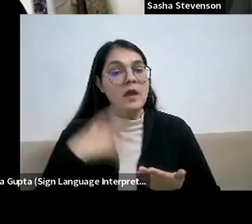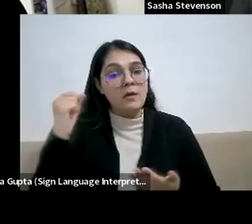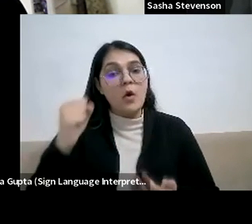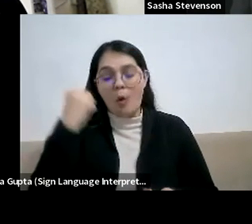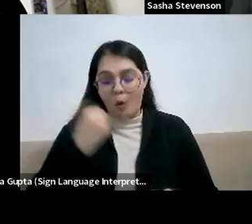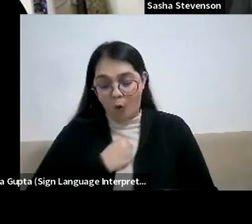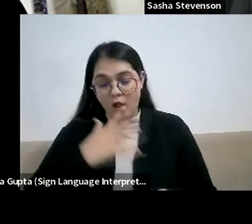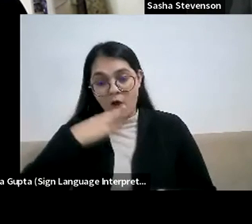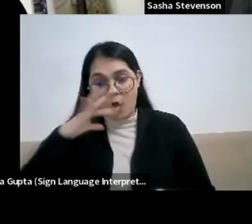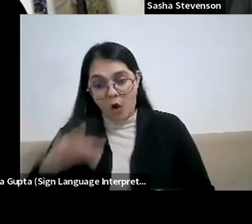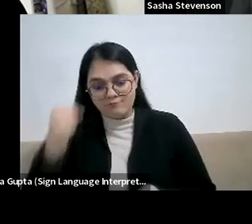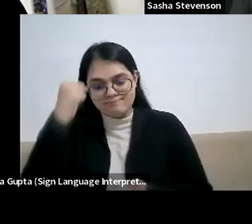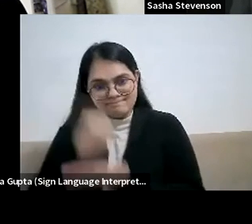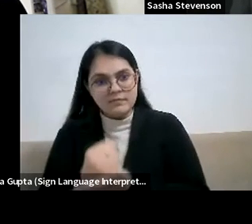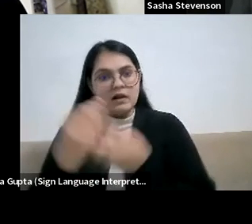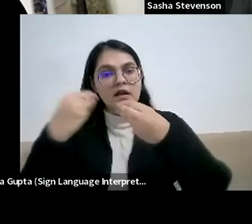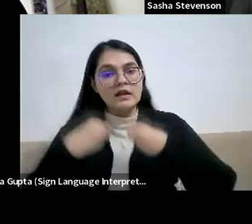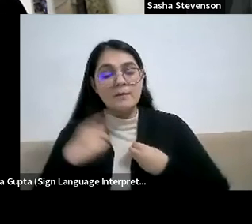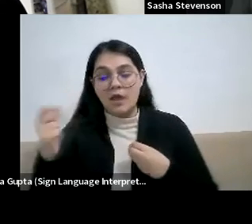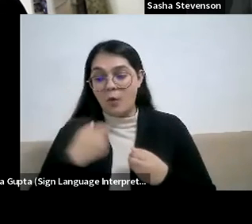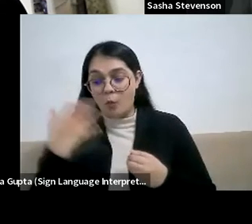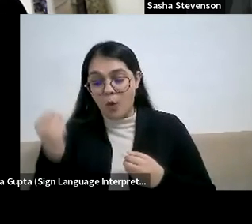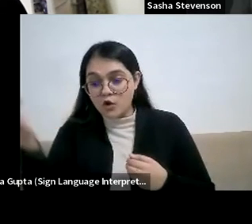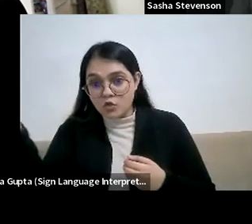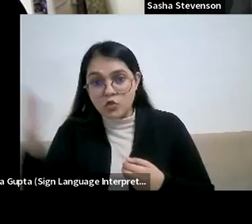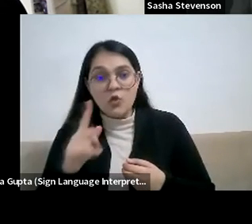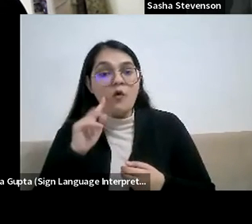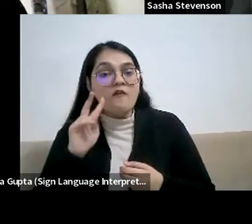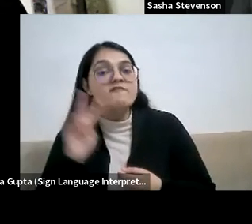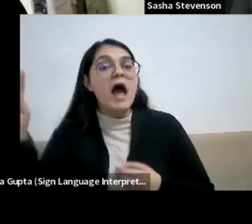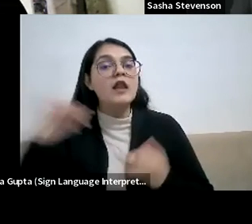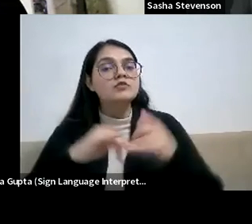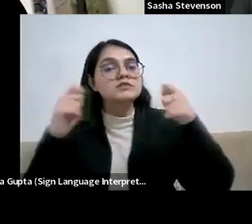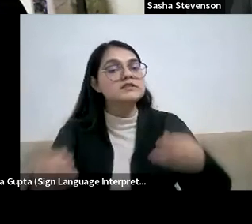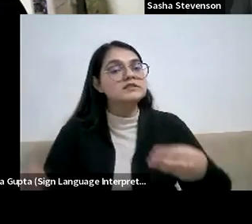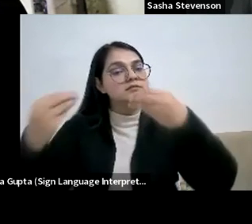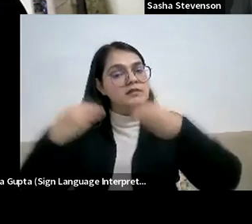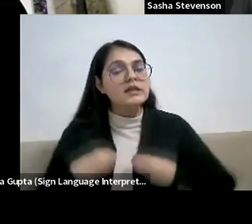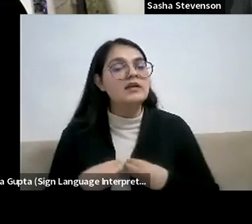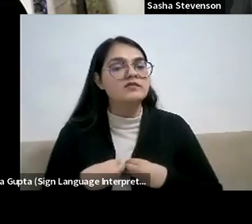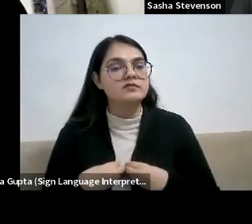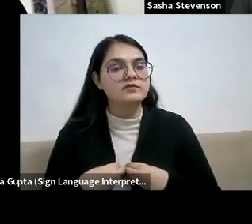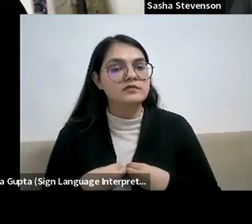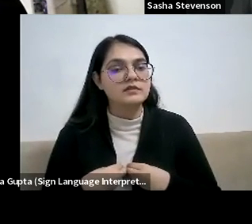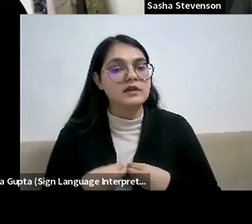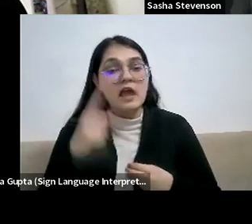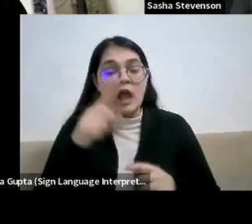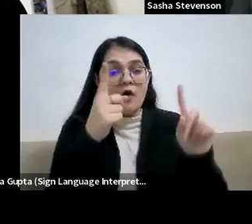मिलना चाहिए. डेमोक्रेटिक वैल्यू सिस्टम को लाना पड़ेगा. ये मास मूवमेंट से करेंगे. इसके लिए एक